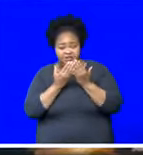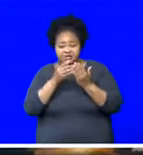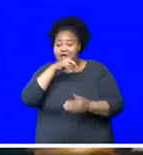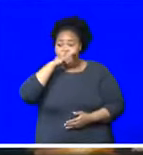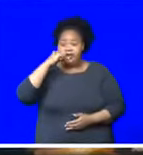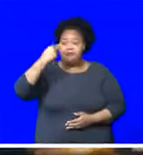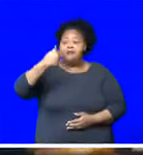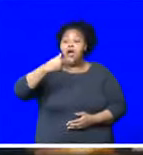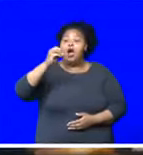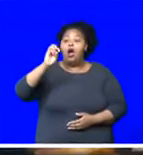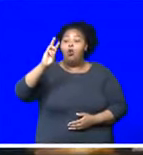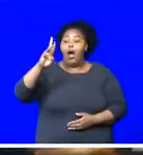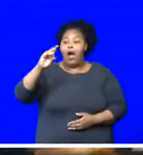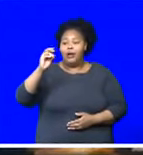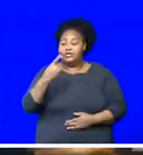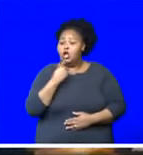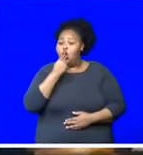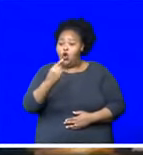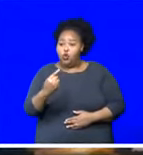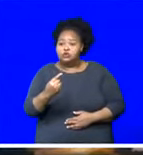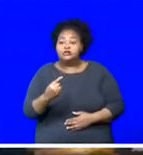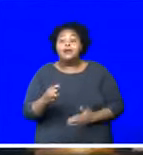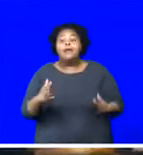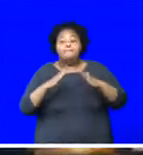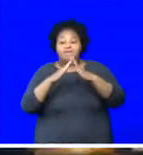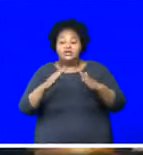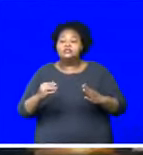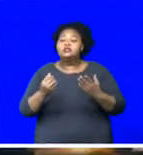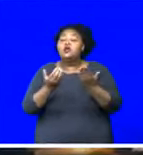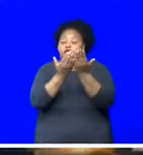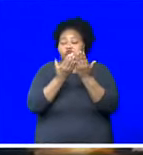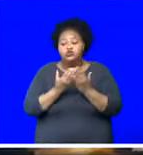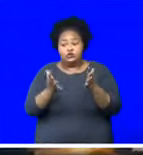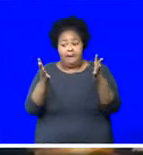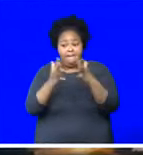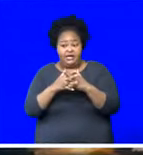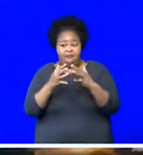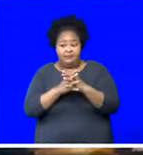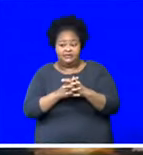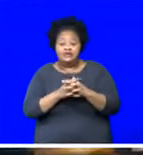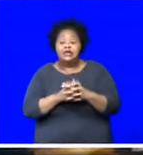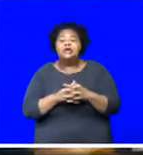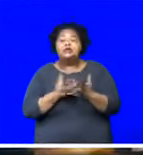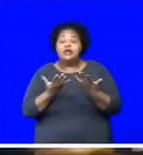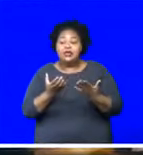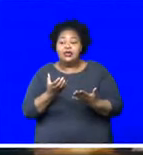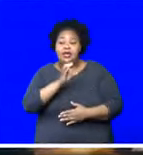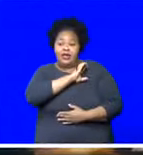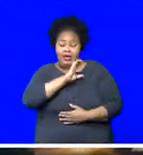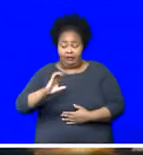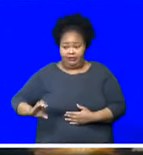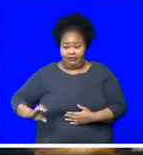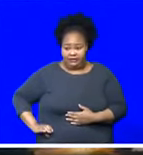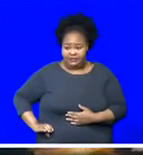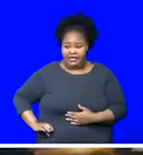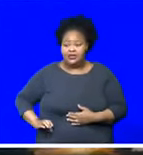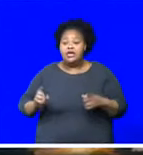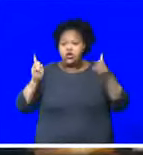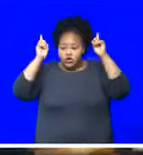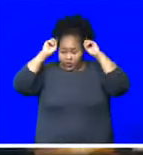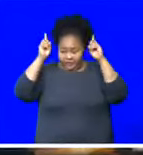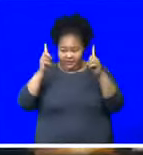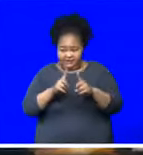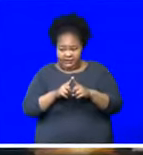layo selihlangene nenyuvesi yetemithi yeSwatini Christian Medical University kubukusana ukuthi kwenziwa njani ukuthi inyuvesi ithole